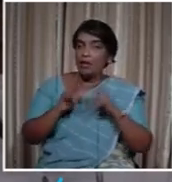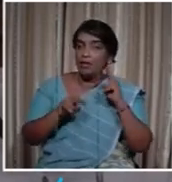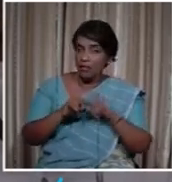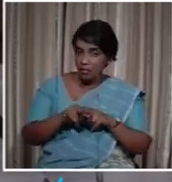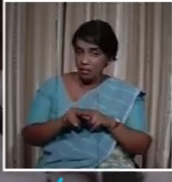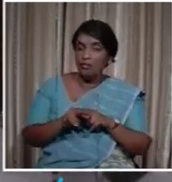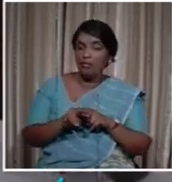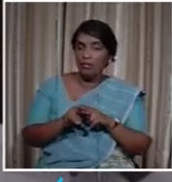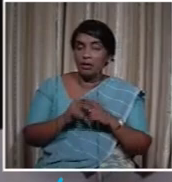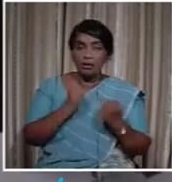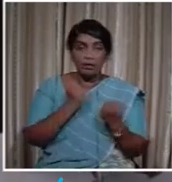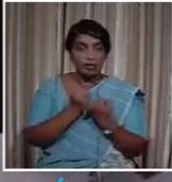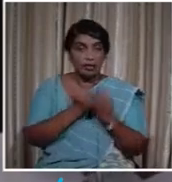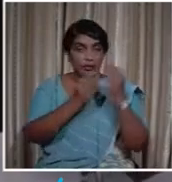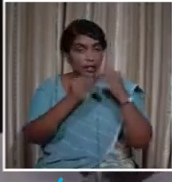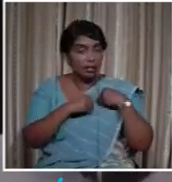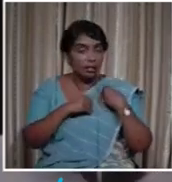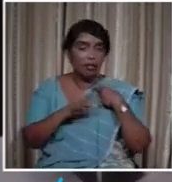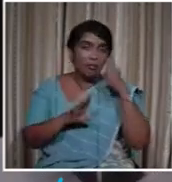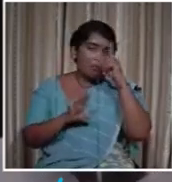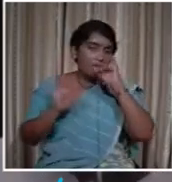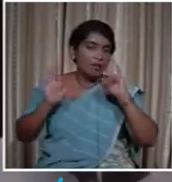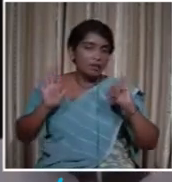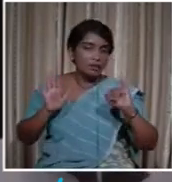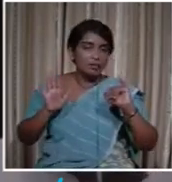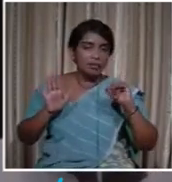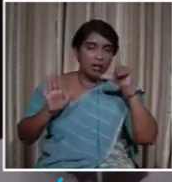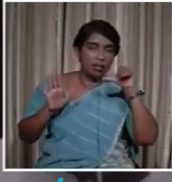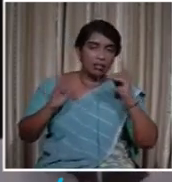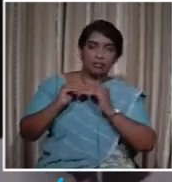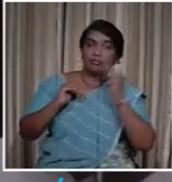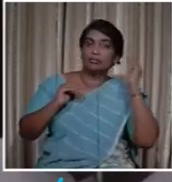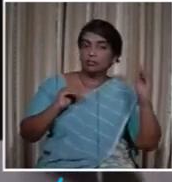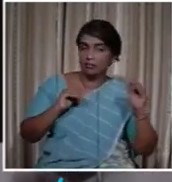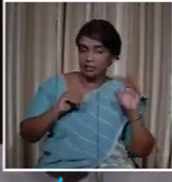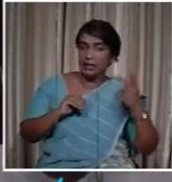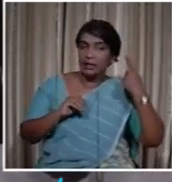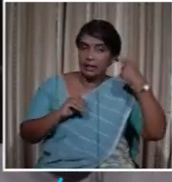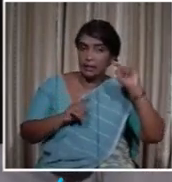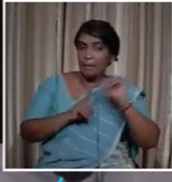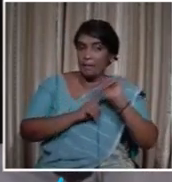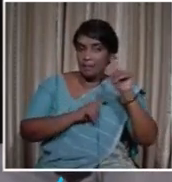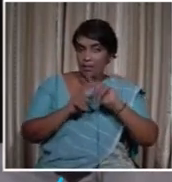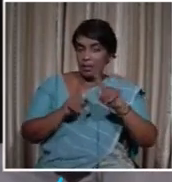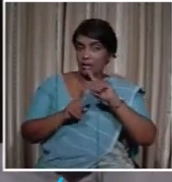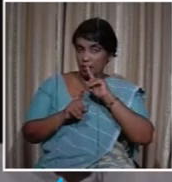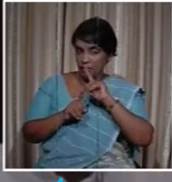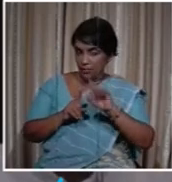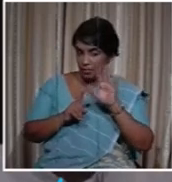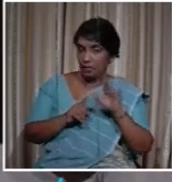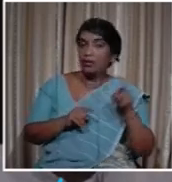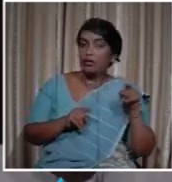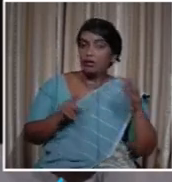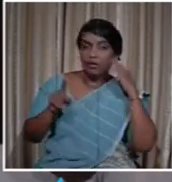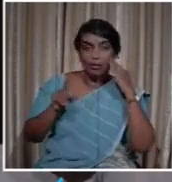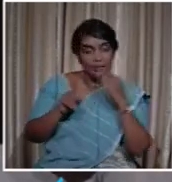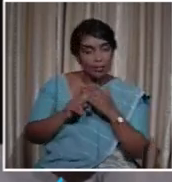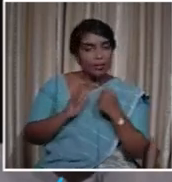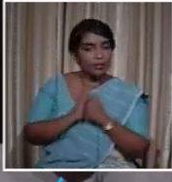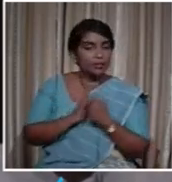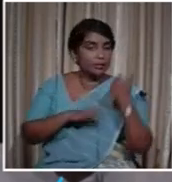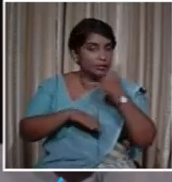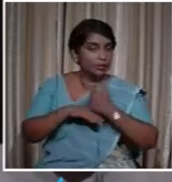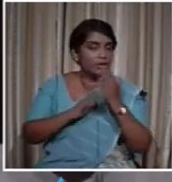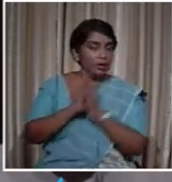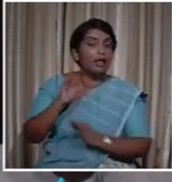இன்னும் சில 4 மாதங்கள் 6 மாதங்கள் செல்லலாம் என்று சபையிலே இங்கு சொல்லப்படுகின்ற பொழுது நீங்கள் ஒரு விடயத்தை கௌரவ தலைமை தாங்கும் உறுப்பினர்களுடைய